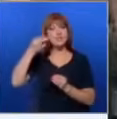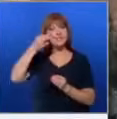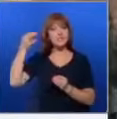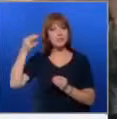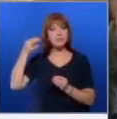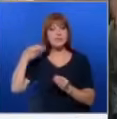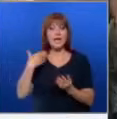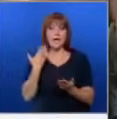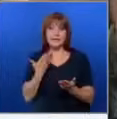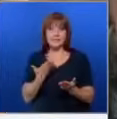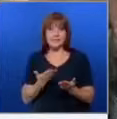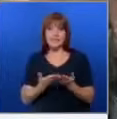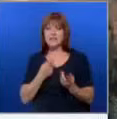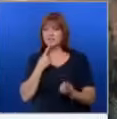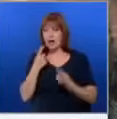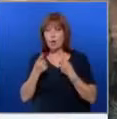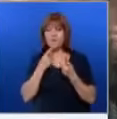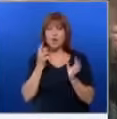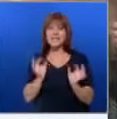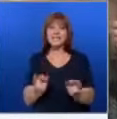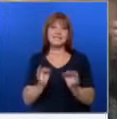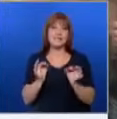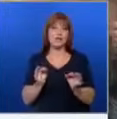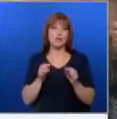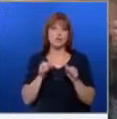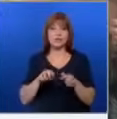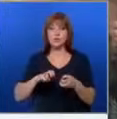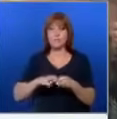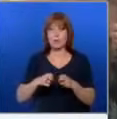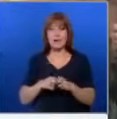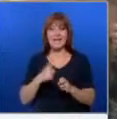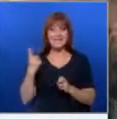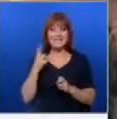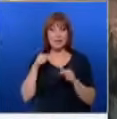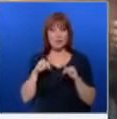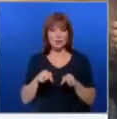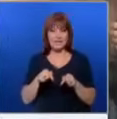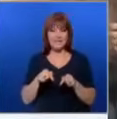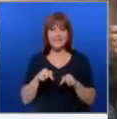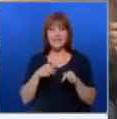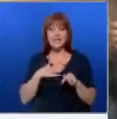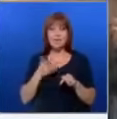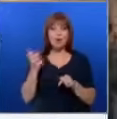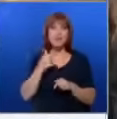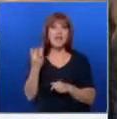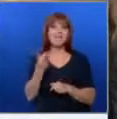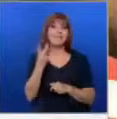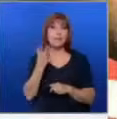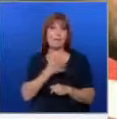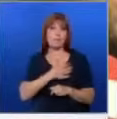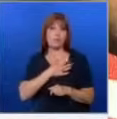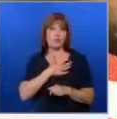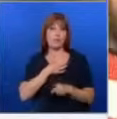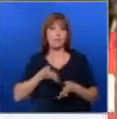застанат и да говорят сериозно по този проблем. Защото само днес има още трима загинали по пътищата на